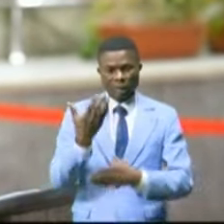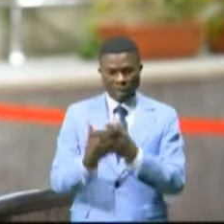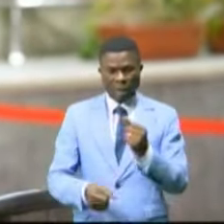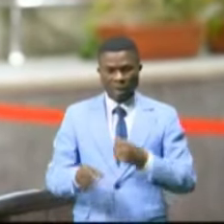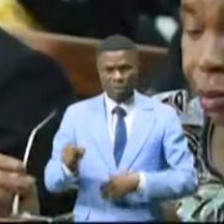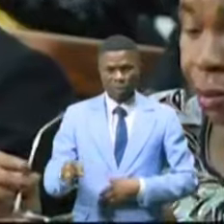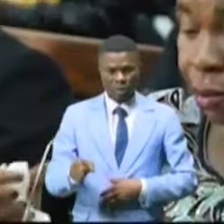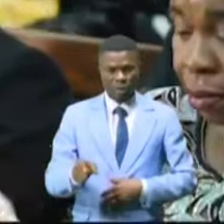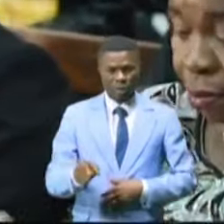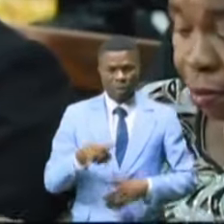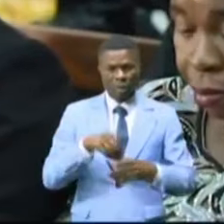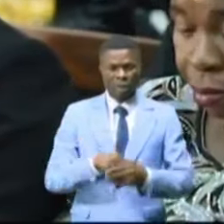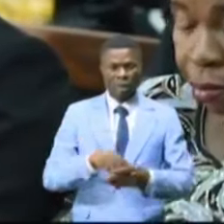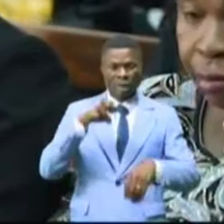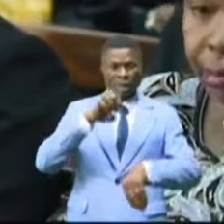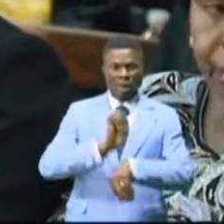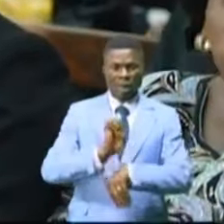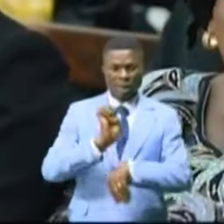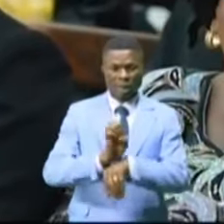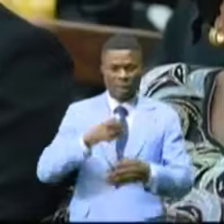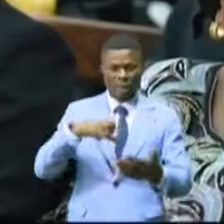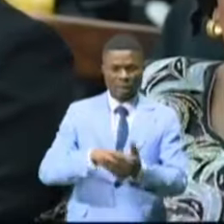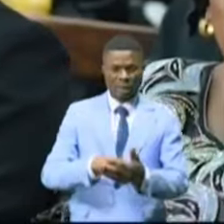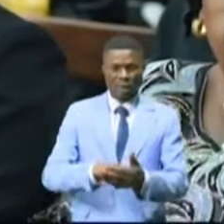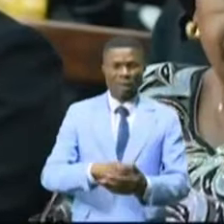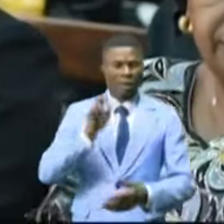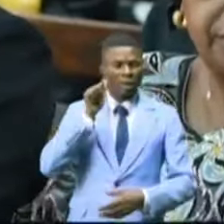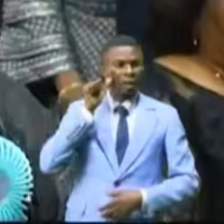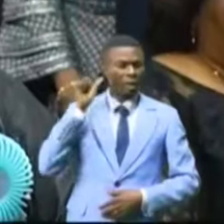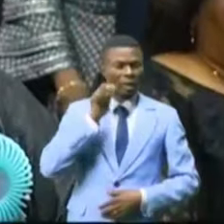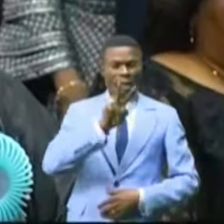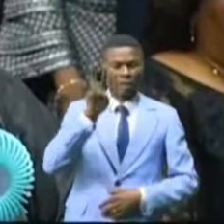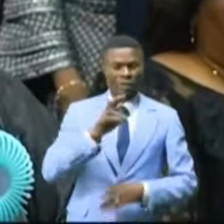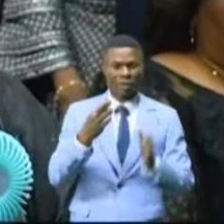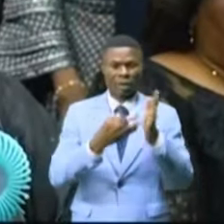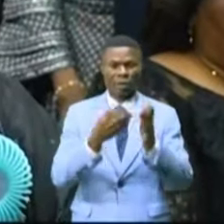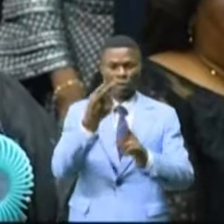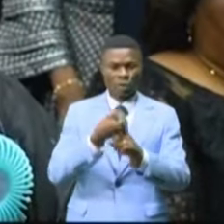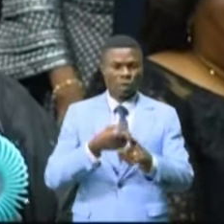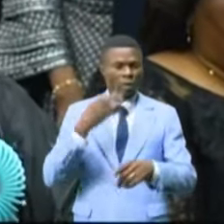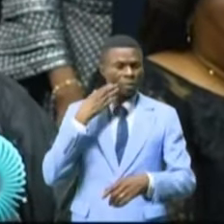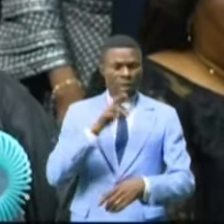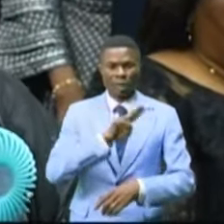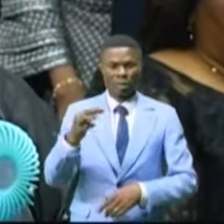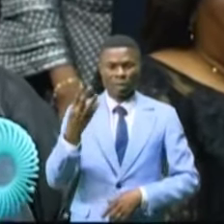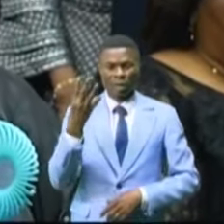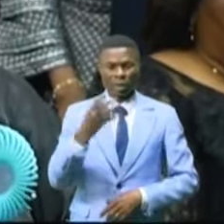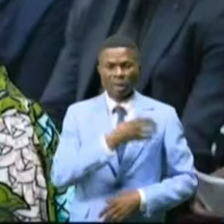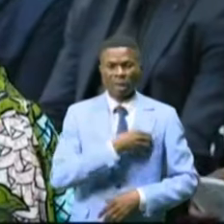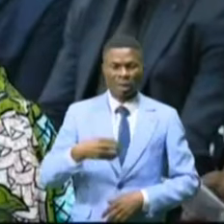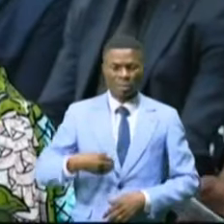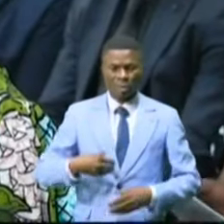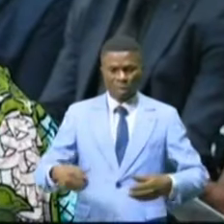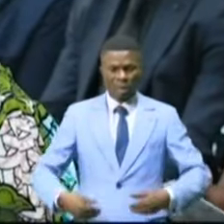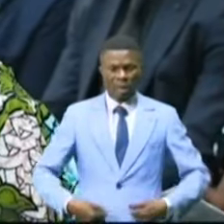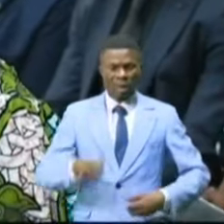Tshisekedi Tshilombo, à la cathédrale du Centenaire ce vendredi 8 mars 2024. Les femmes et les filles méritent honneur et tous les